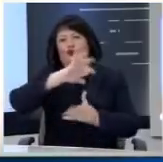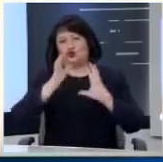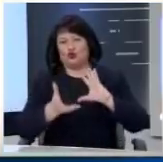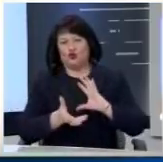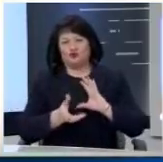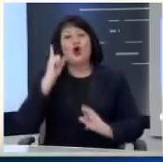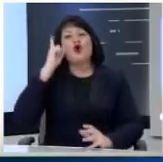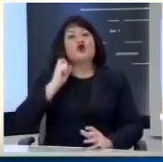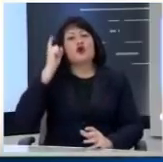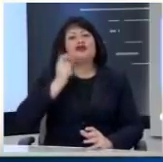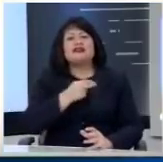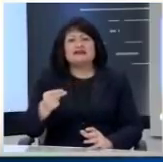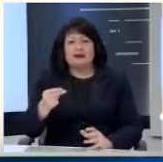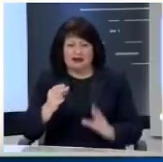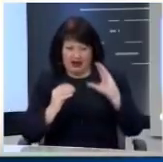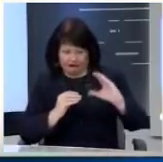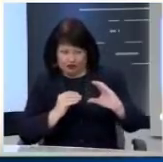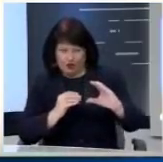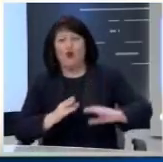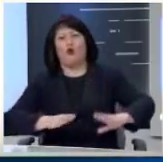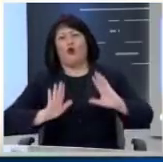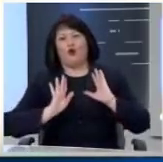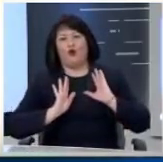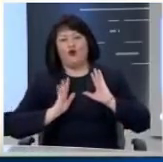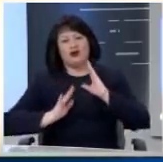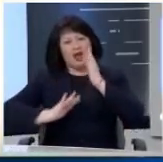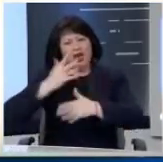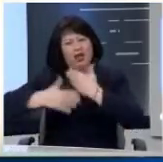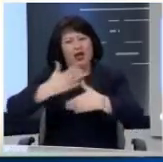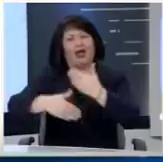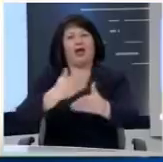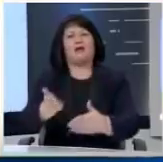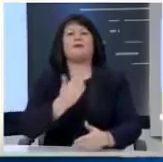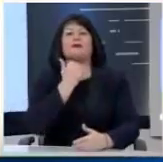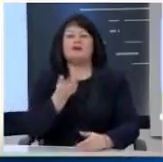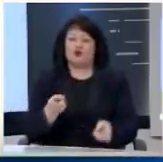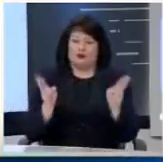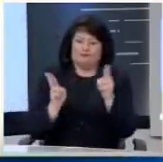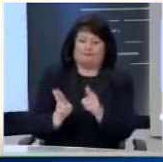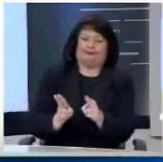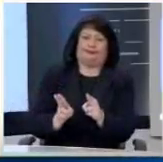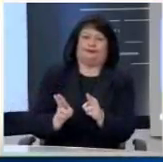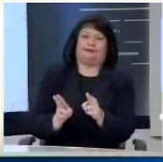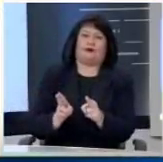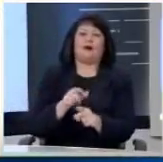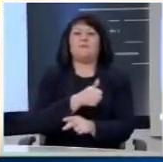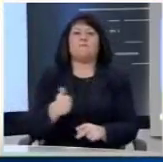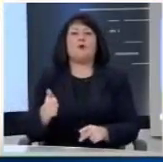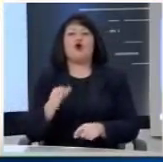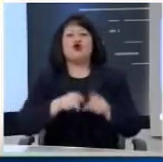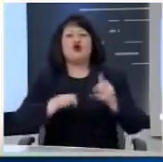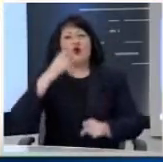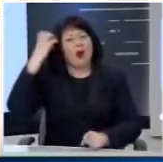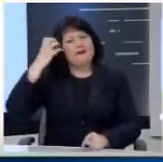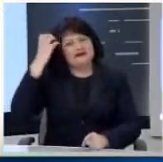ένας ζωντανός οργανισμός. Δεν μπορεί να περιοριστεί σε ορισμένα απεφωτισμένα μυαλά. Πρέπει να